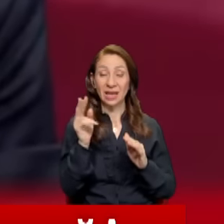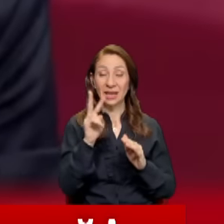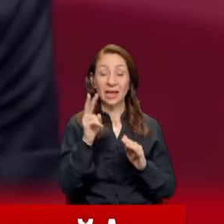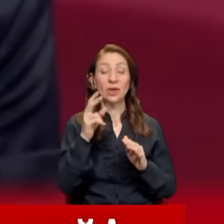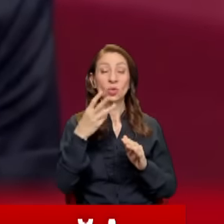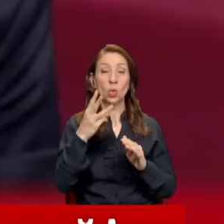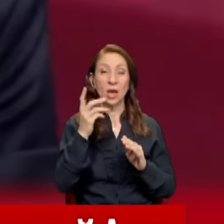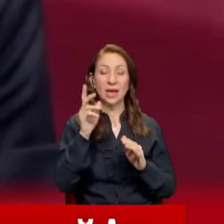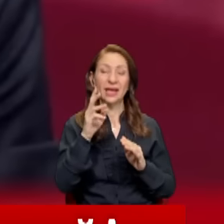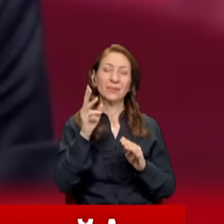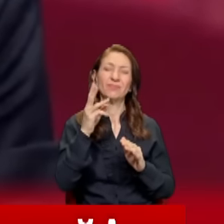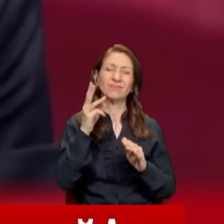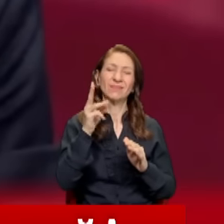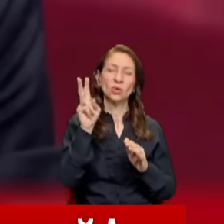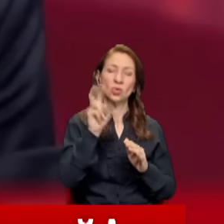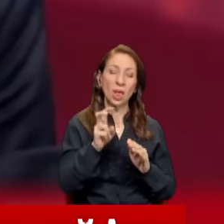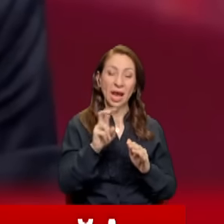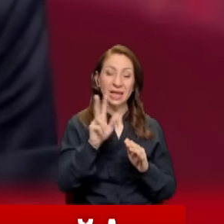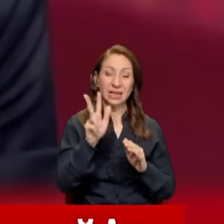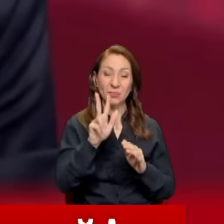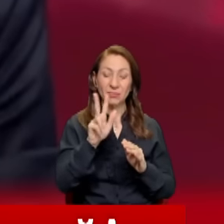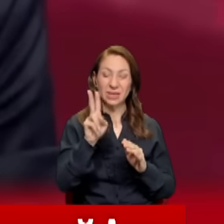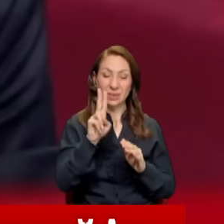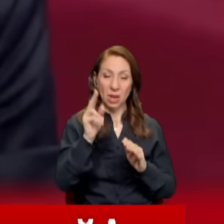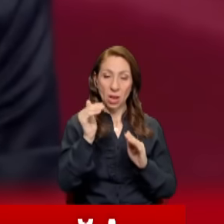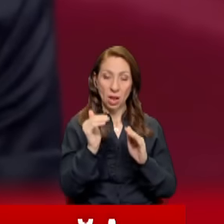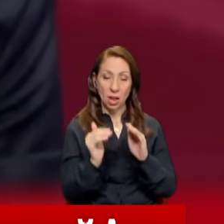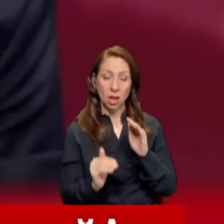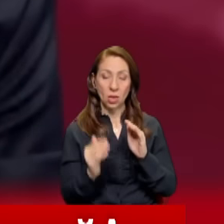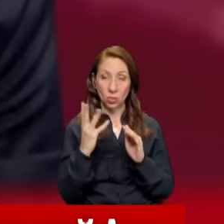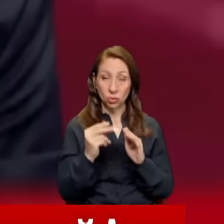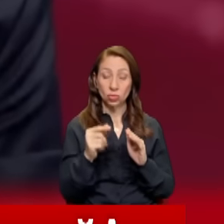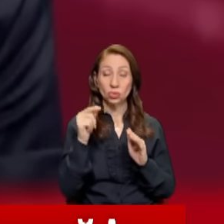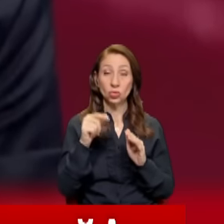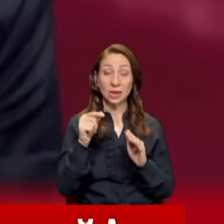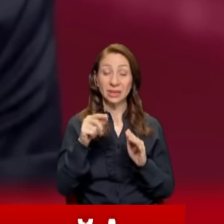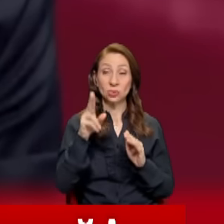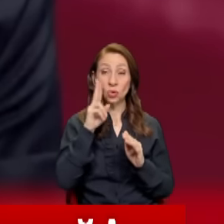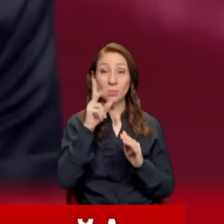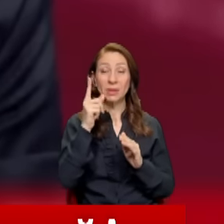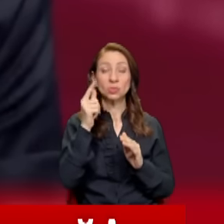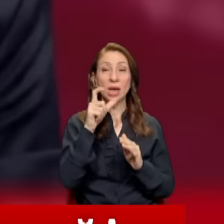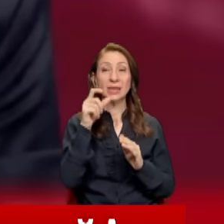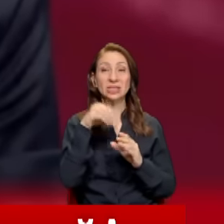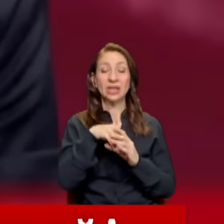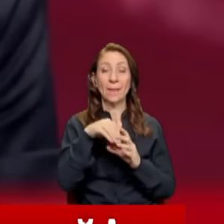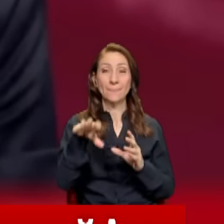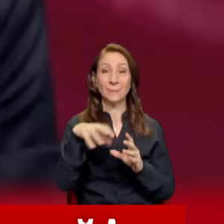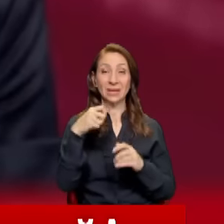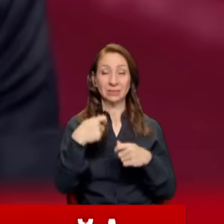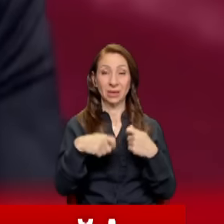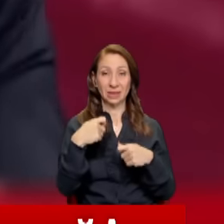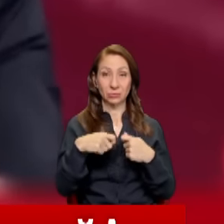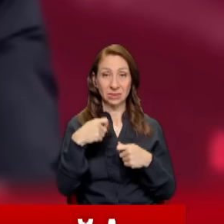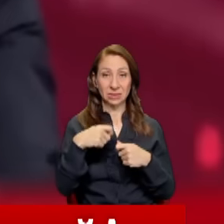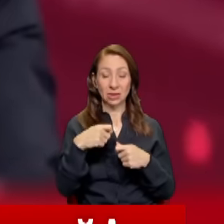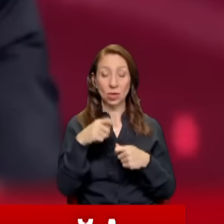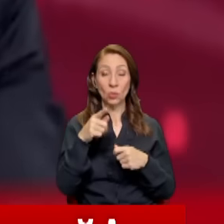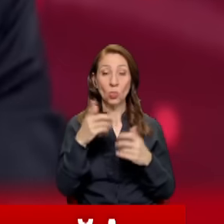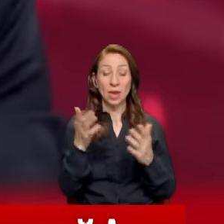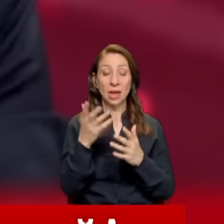rakamlara kadar düşerdi 30'un altına düşerdi ve şu anda son 1 ay içerisinde Merkez bankamız